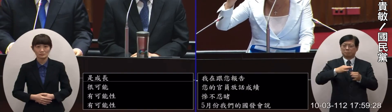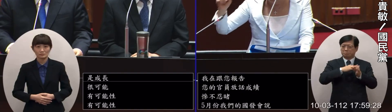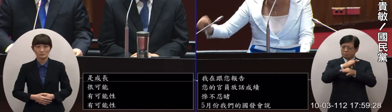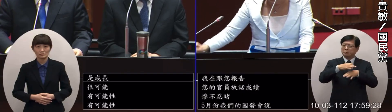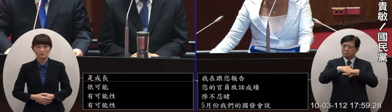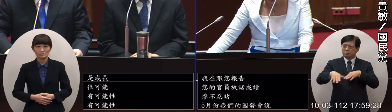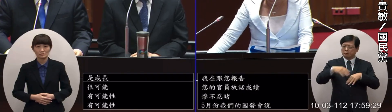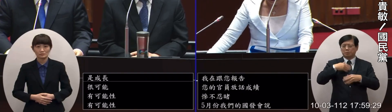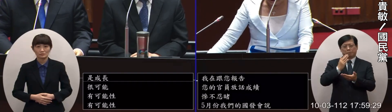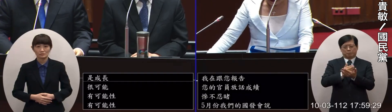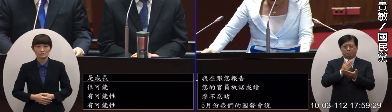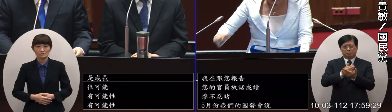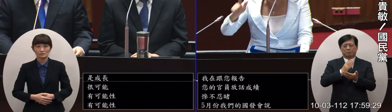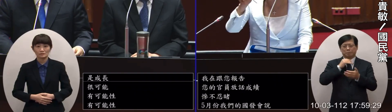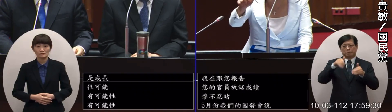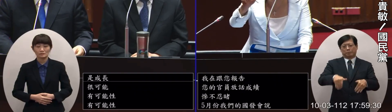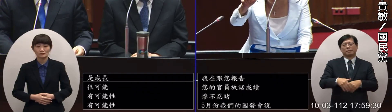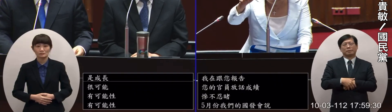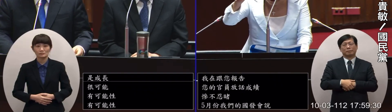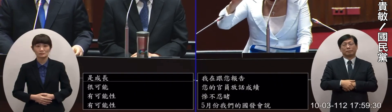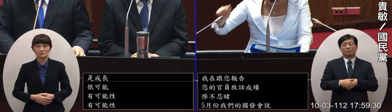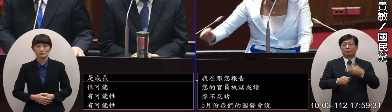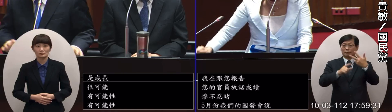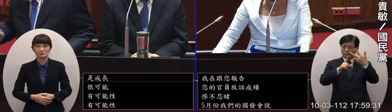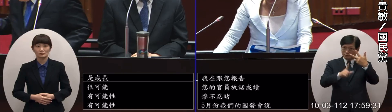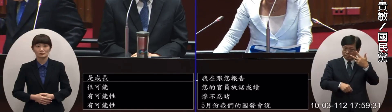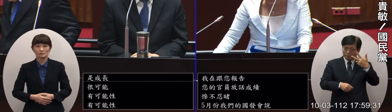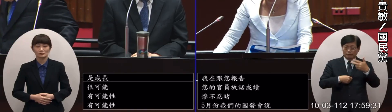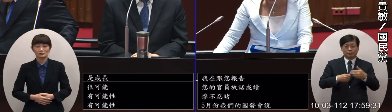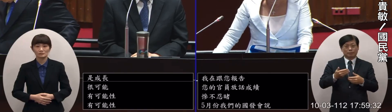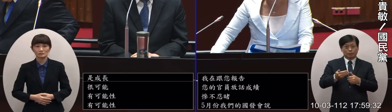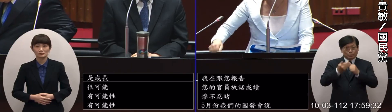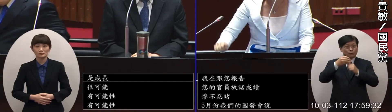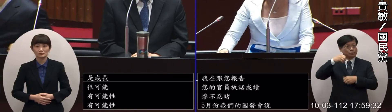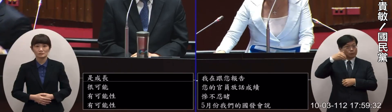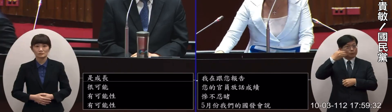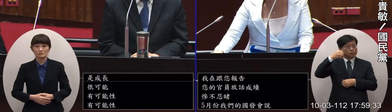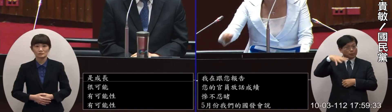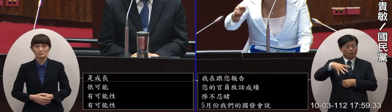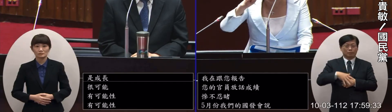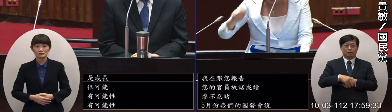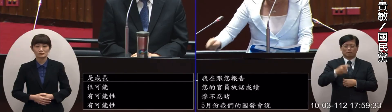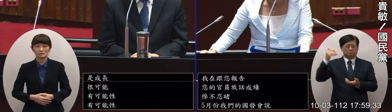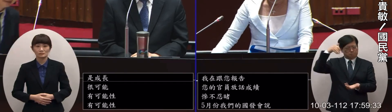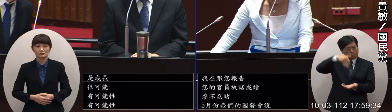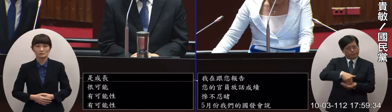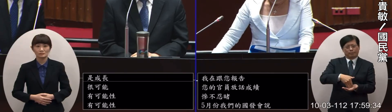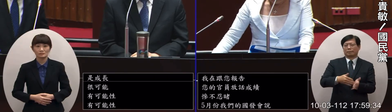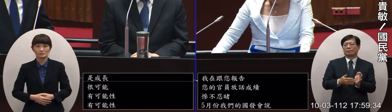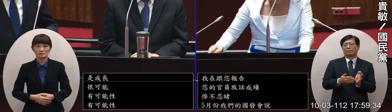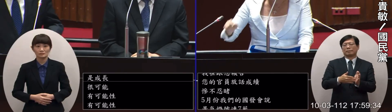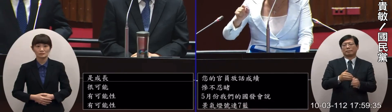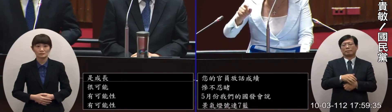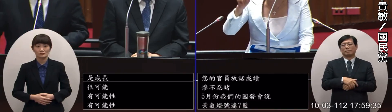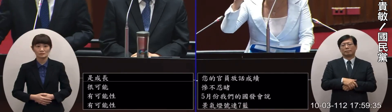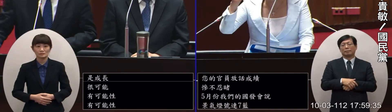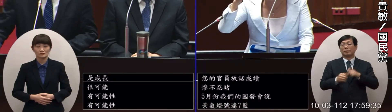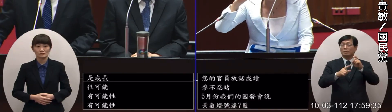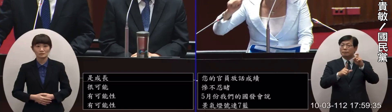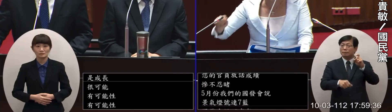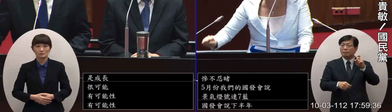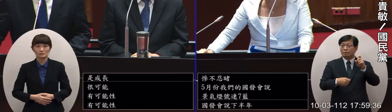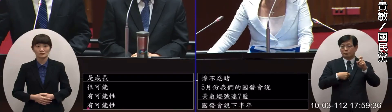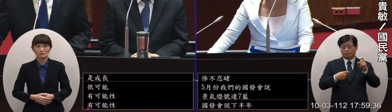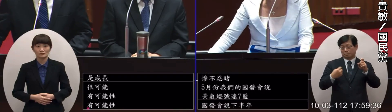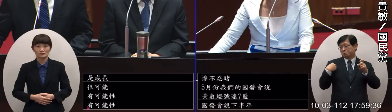气会止跌了。到七月份九蓝的时候讲说落底了，十月份我